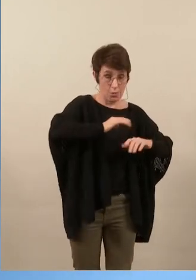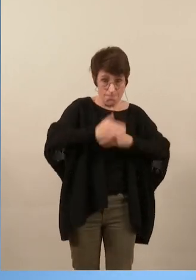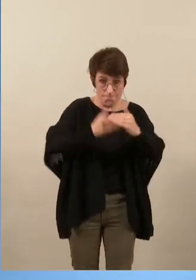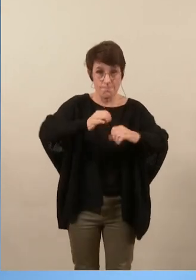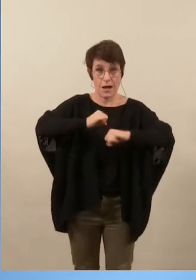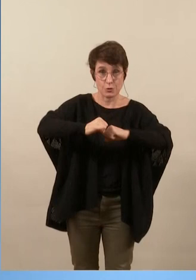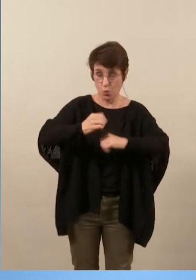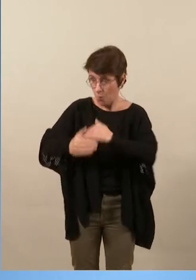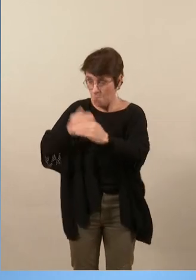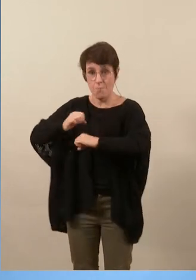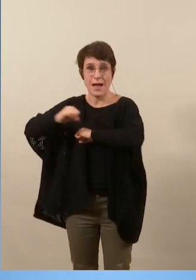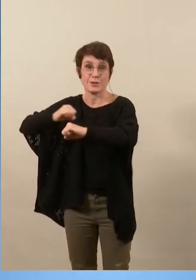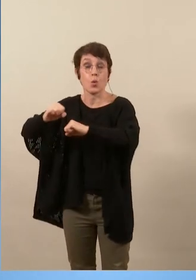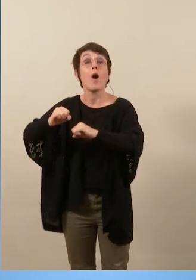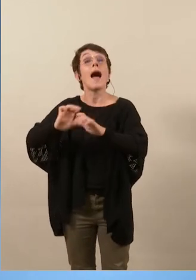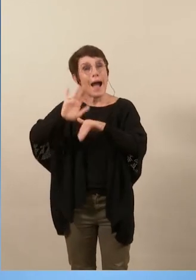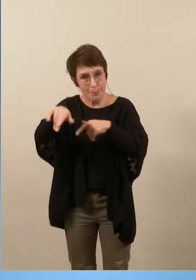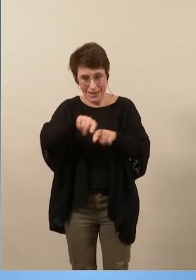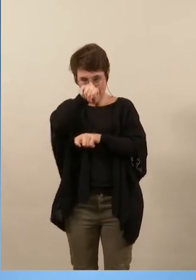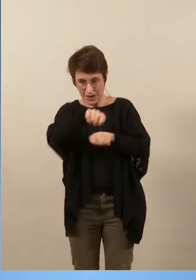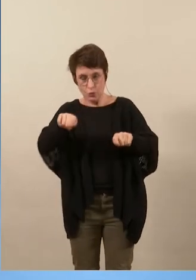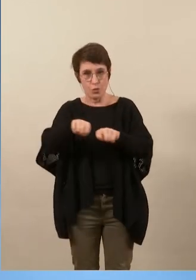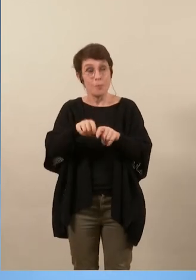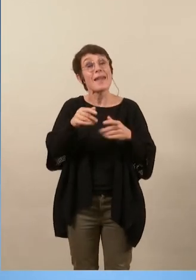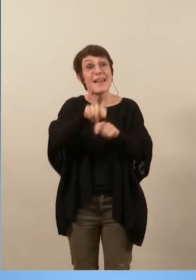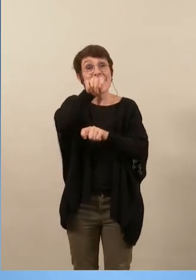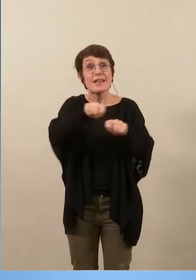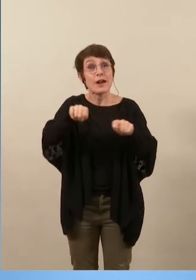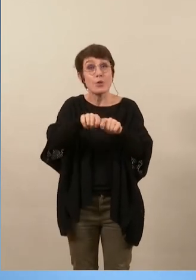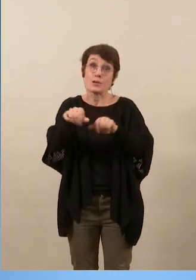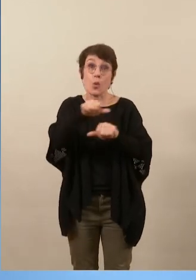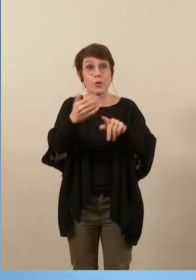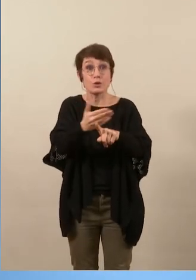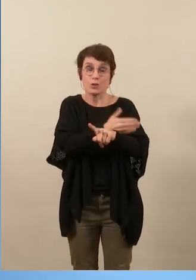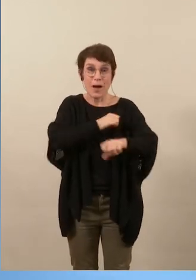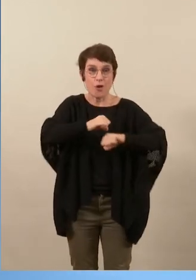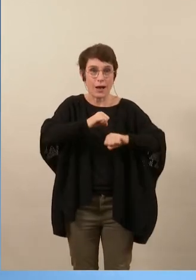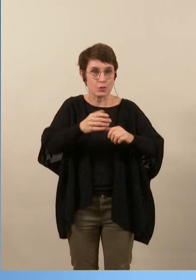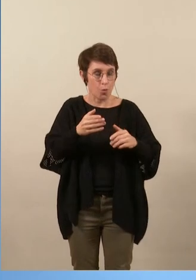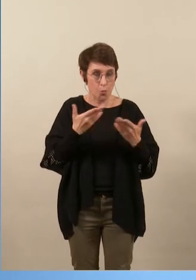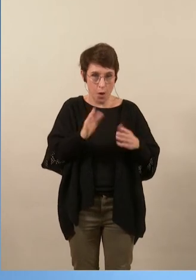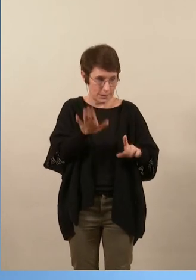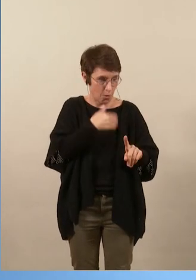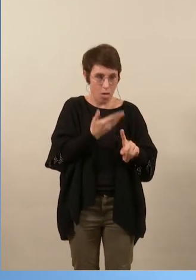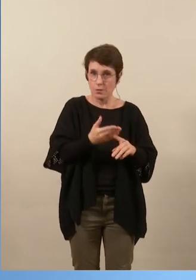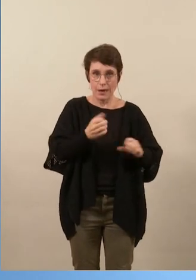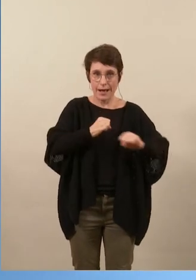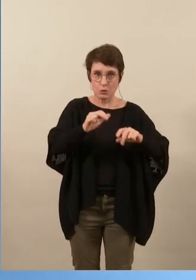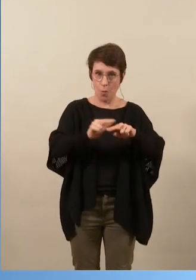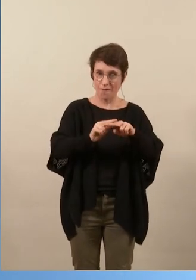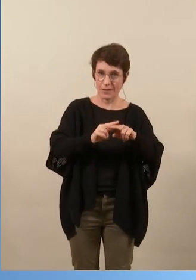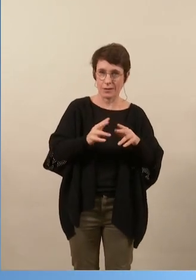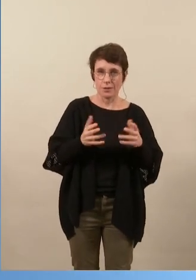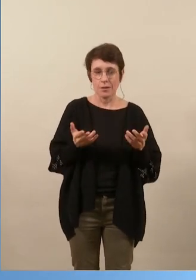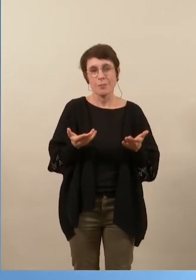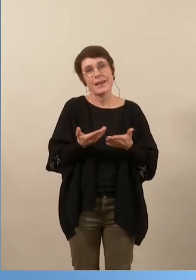évalué mais pour évaluer il faut des actions pour l'instant c'est compliqué évidemment c'est trop terre à terre est